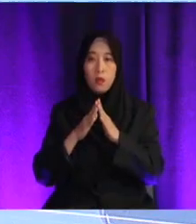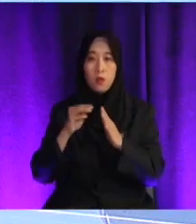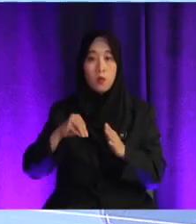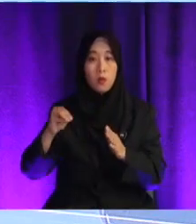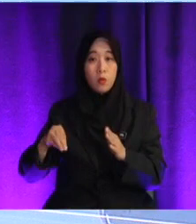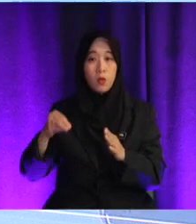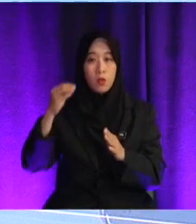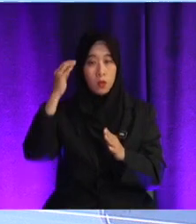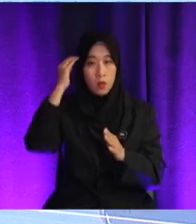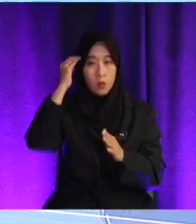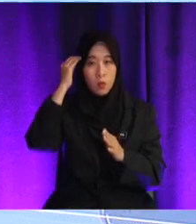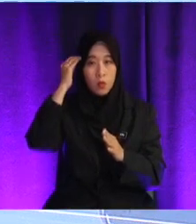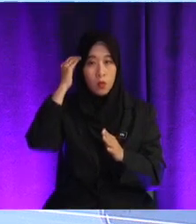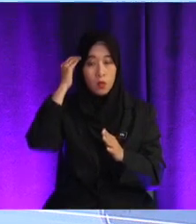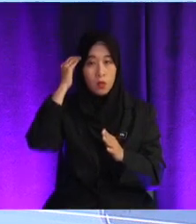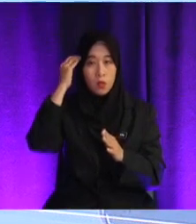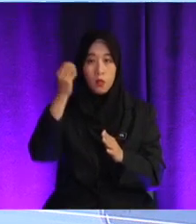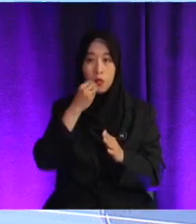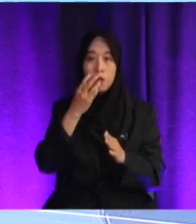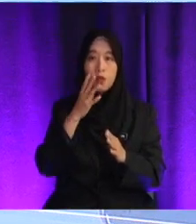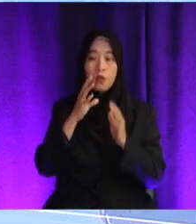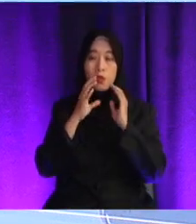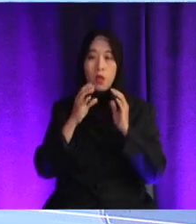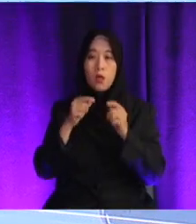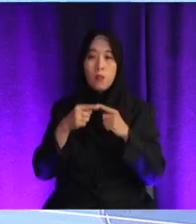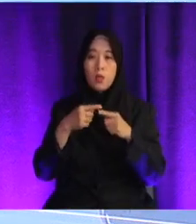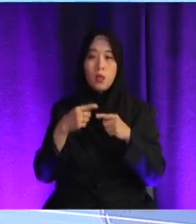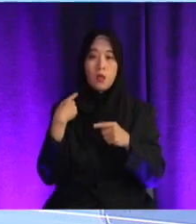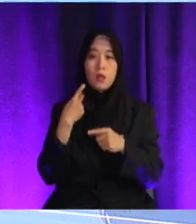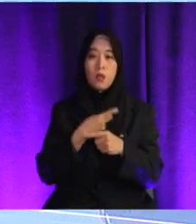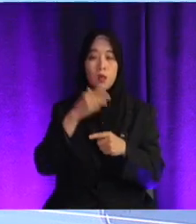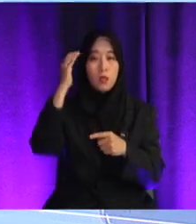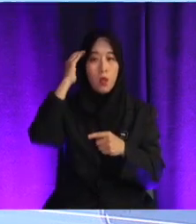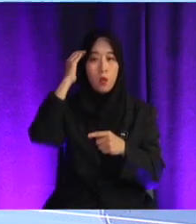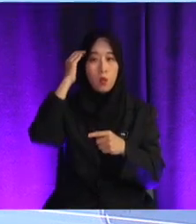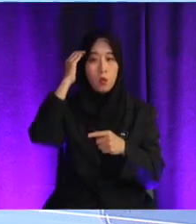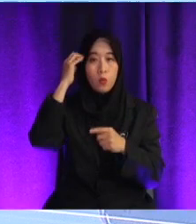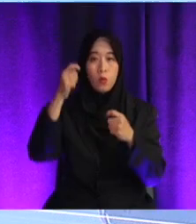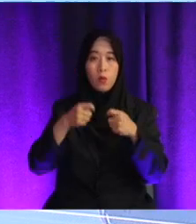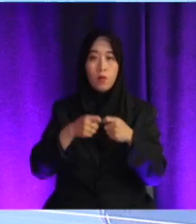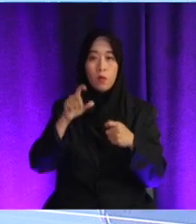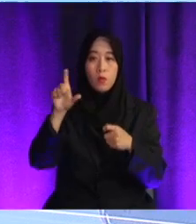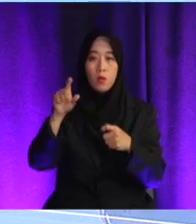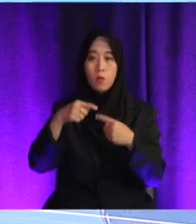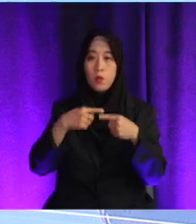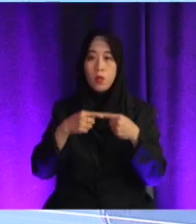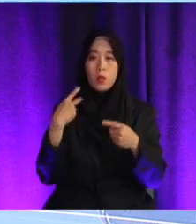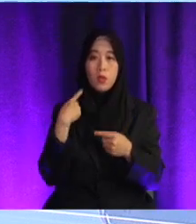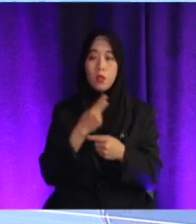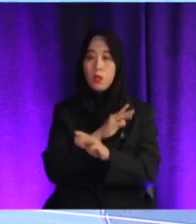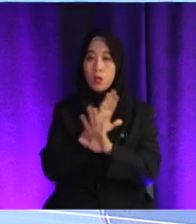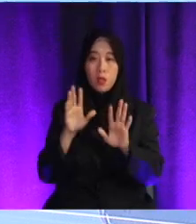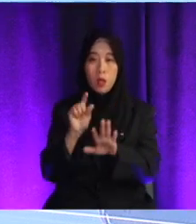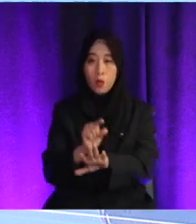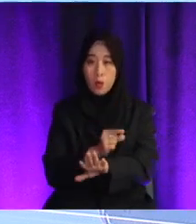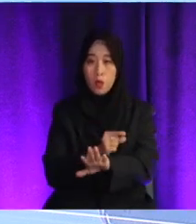ada sependapat dengan saya kan apabila kita tahu fuse ini bila kita tak menggunakannya tapi dia